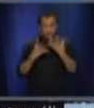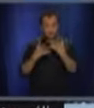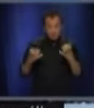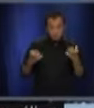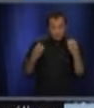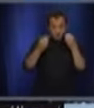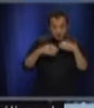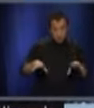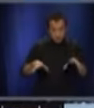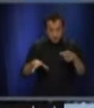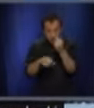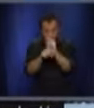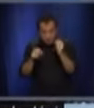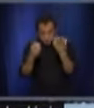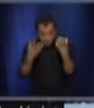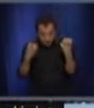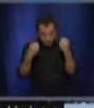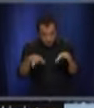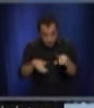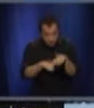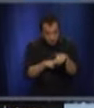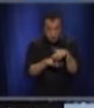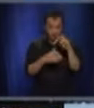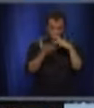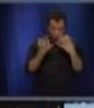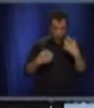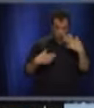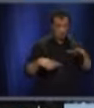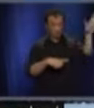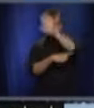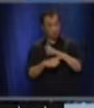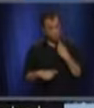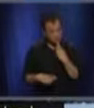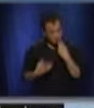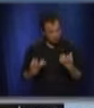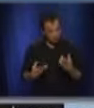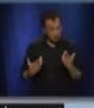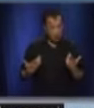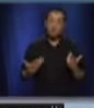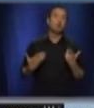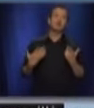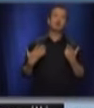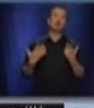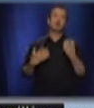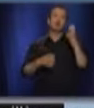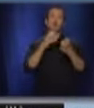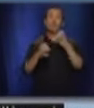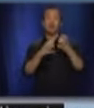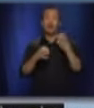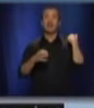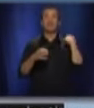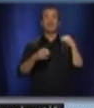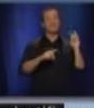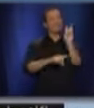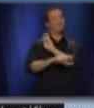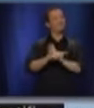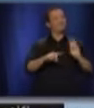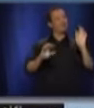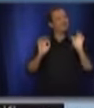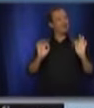dans le rouge, tout le monde, ou vraiment le voir, les couleurs s'installer dans ce tableau de vert, il faut vraiment